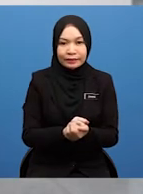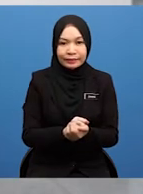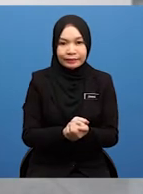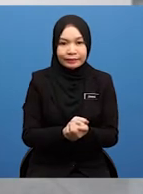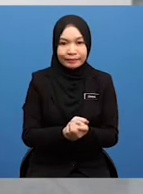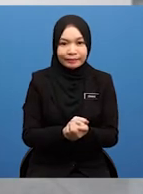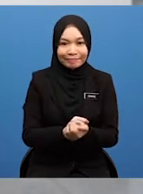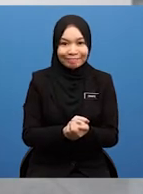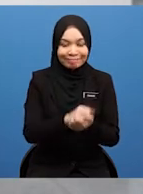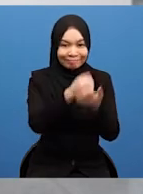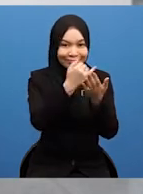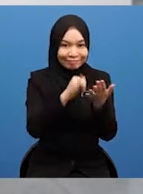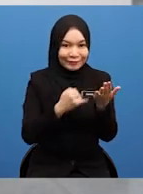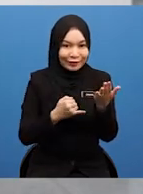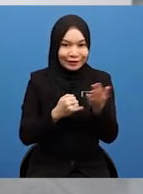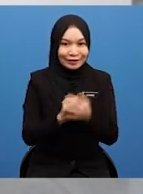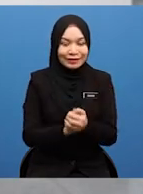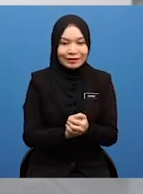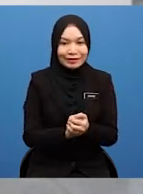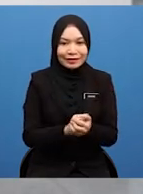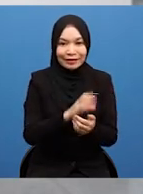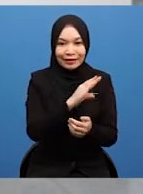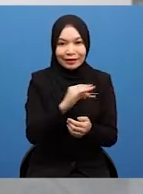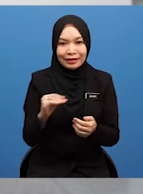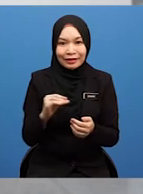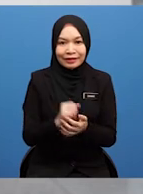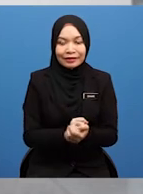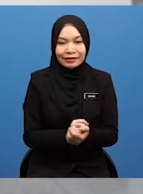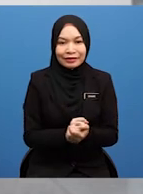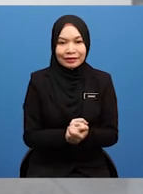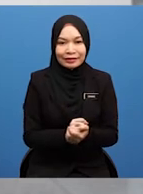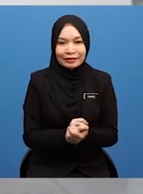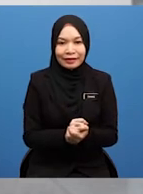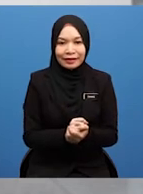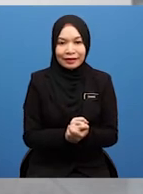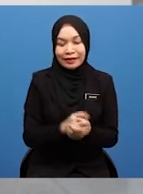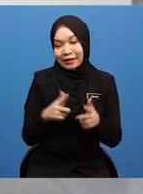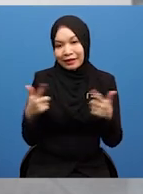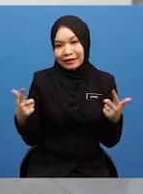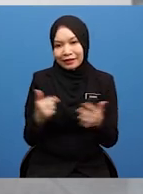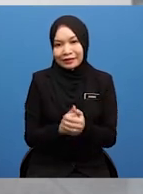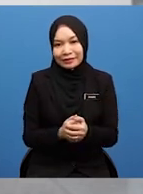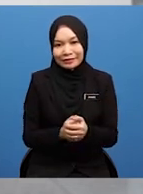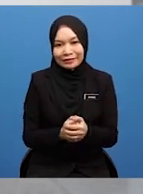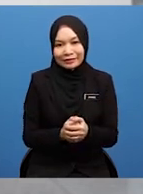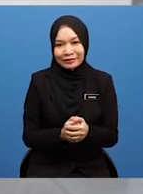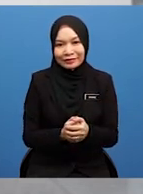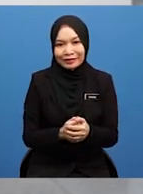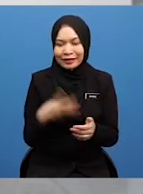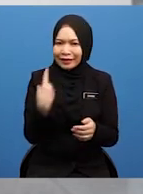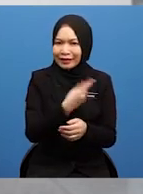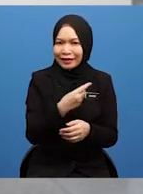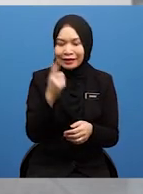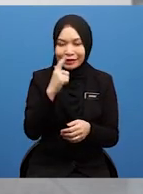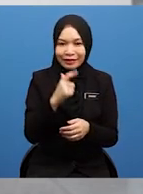merupakan proses bagi menghasilkan produk itu tadi contohnya ah kita Nah bagi pelajar-pelajar rasanya macam